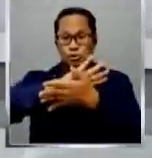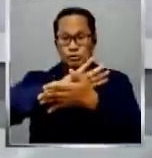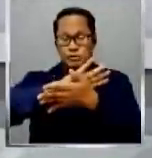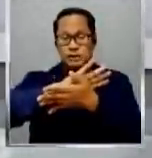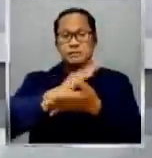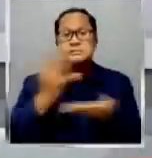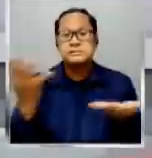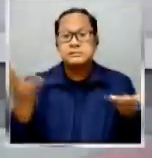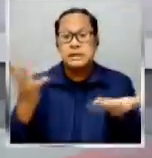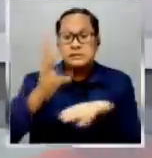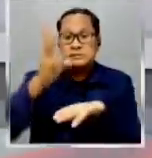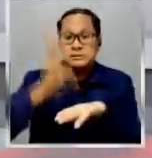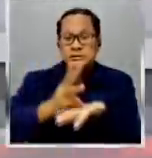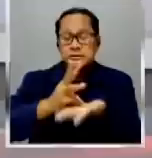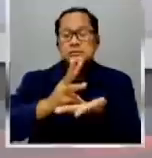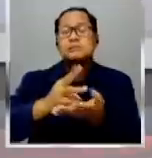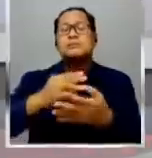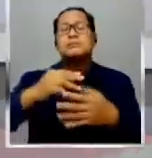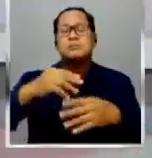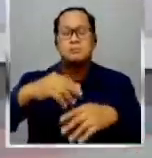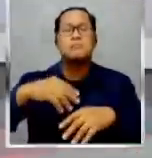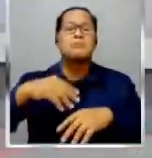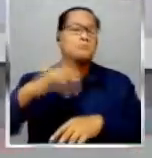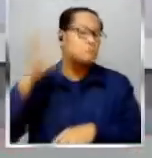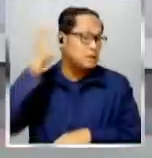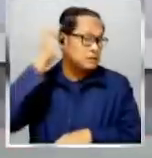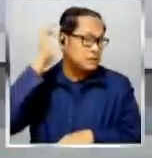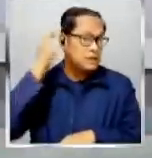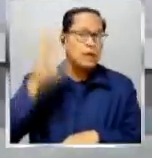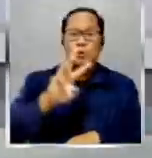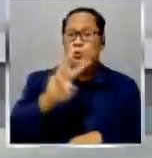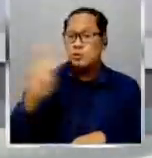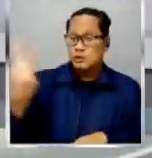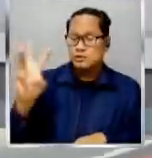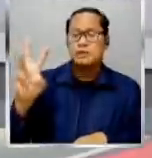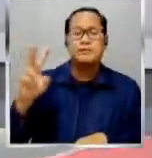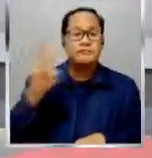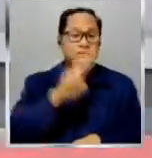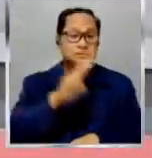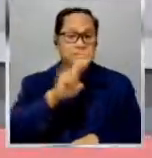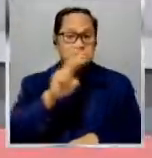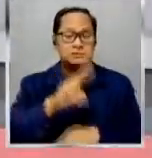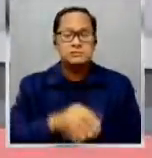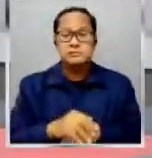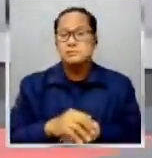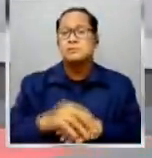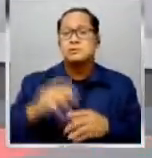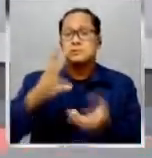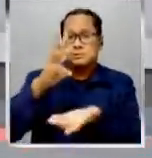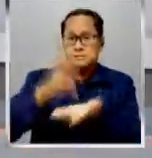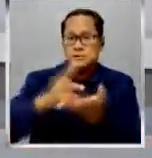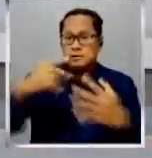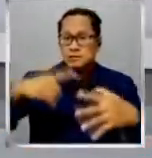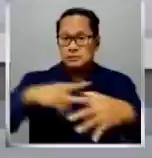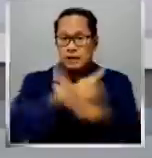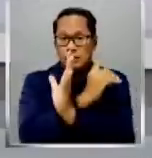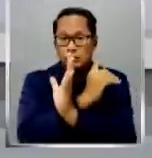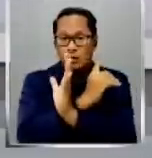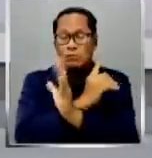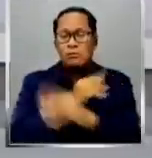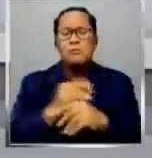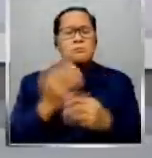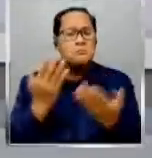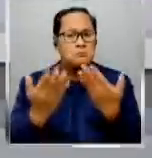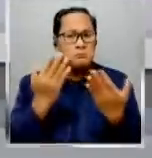Western Visayas ay sa Octa Research Team. Kabilang dyan ang Davao City na posibleng maungusan na raw